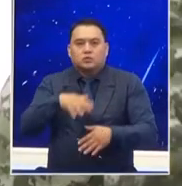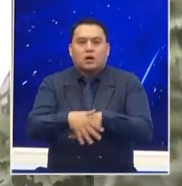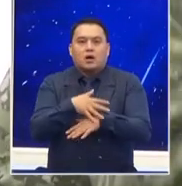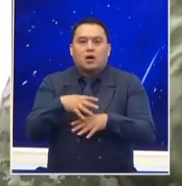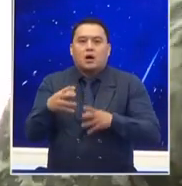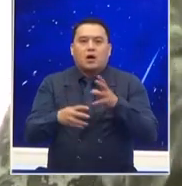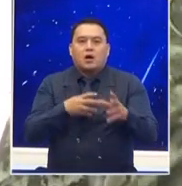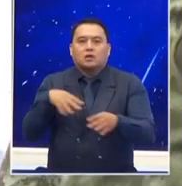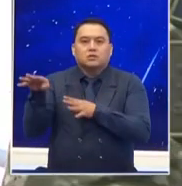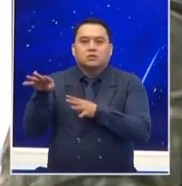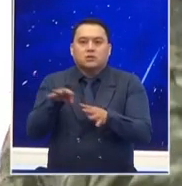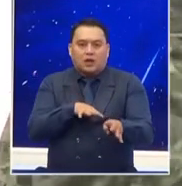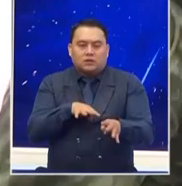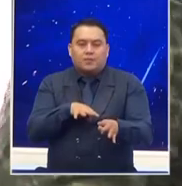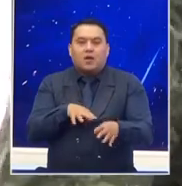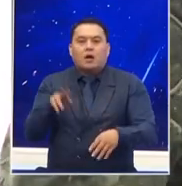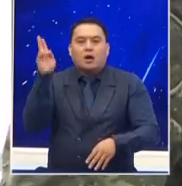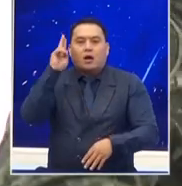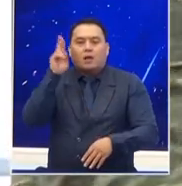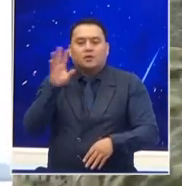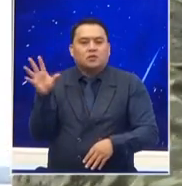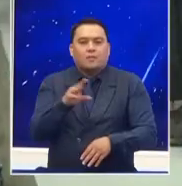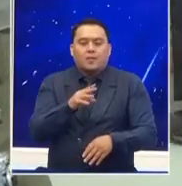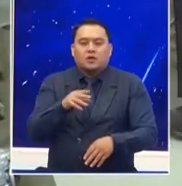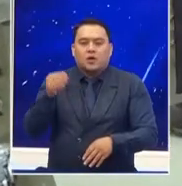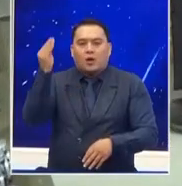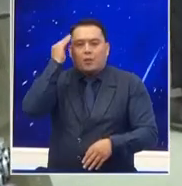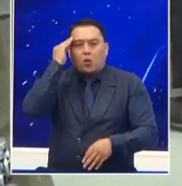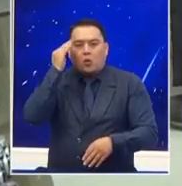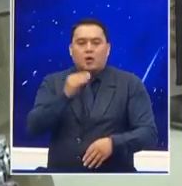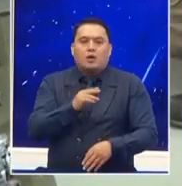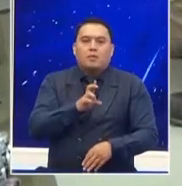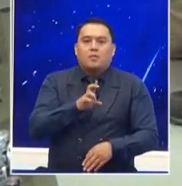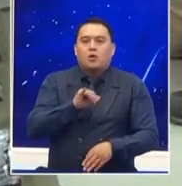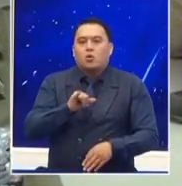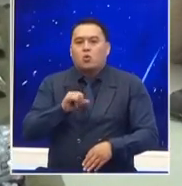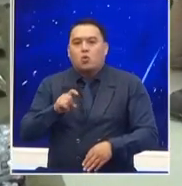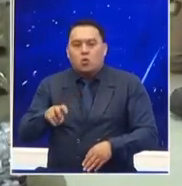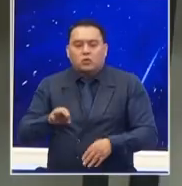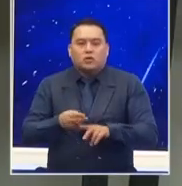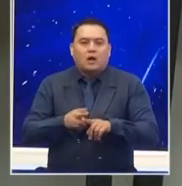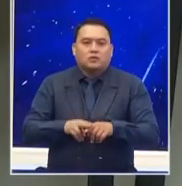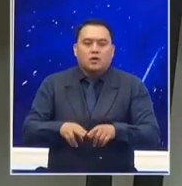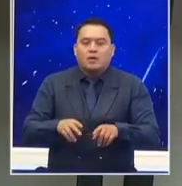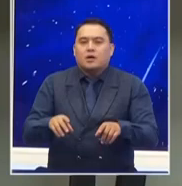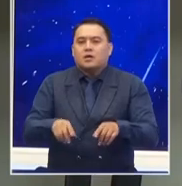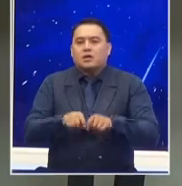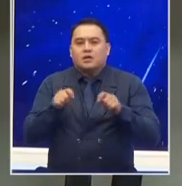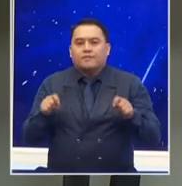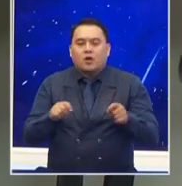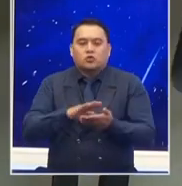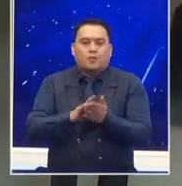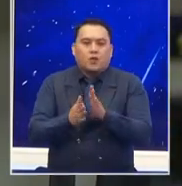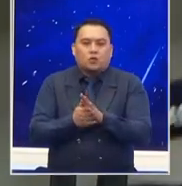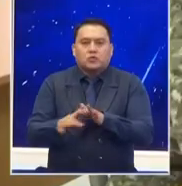халықаралық стандарттарға сәйкес келеді. Сабақтардың теориялық бөлімі Біріккен ұлттар ұйымының жалпы ережелері мен құрылымын, Ивандағы